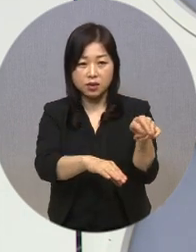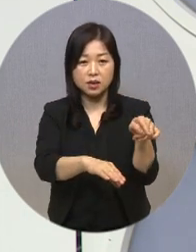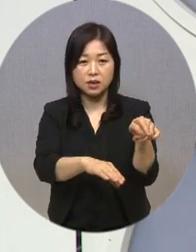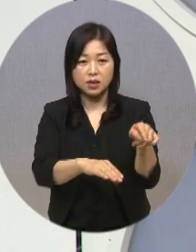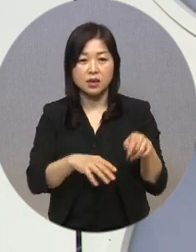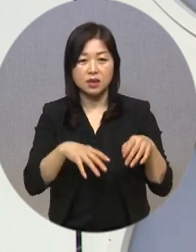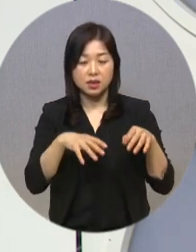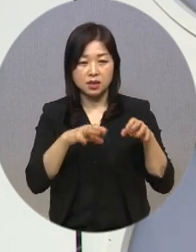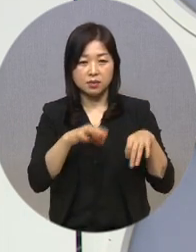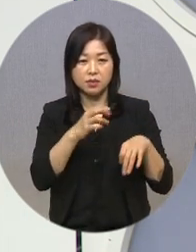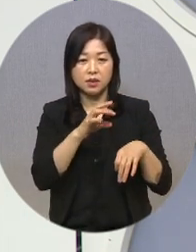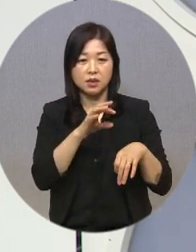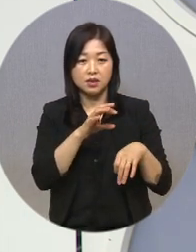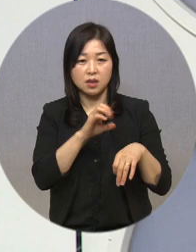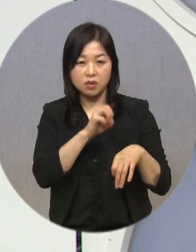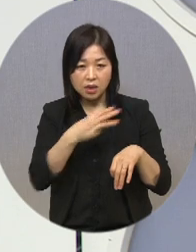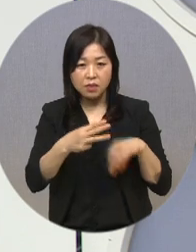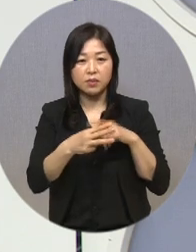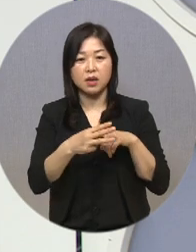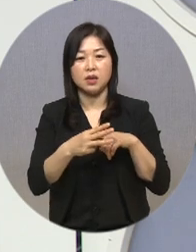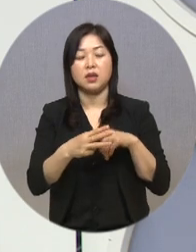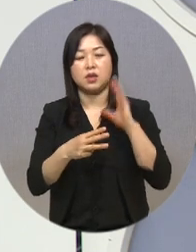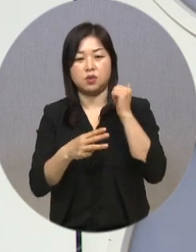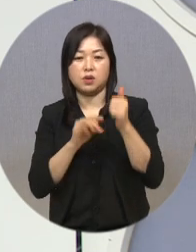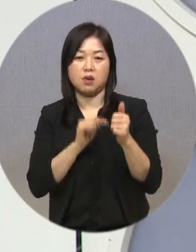대통령이 장거리로 전화하면서 이걸 막아달라.